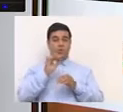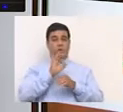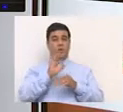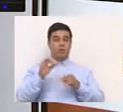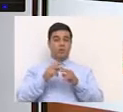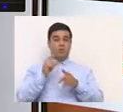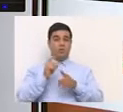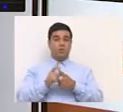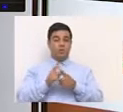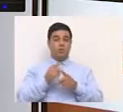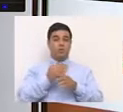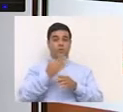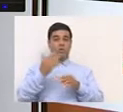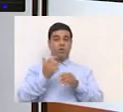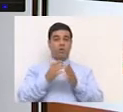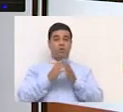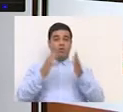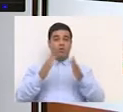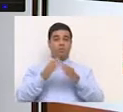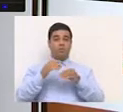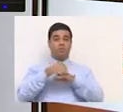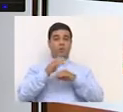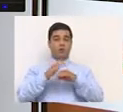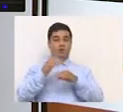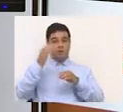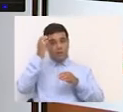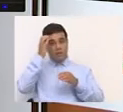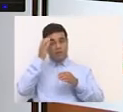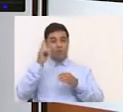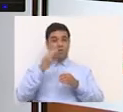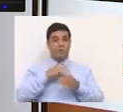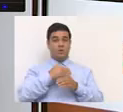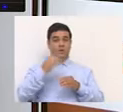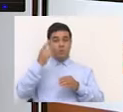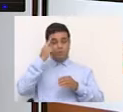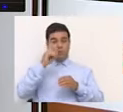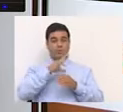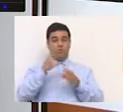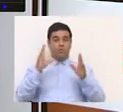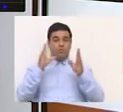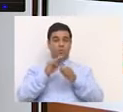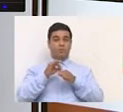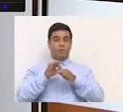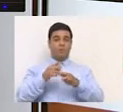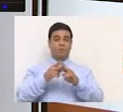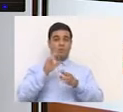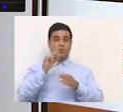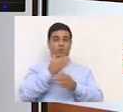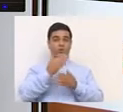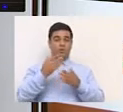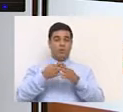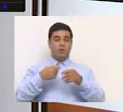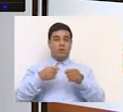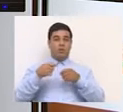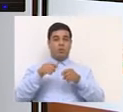замечательных слов, у вас огромный багаж знаний. Я думаю, что вы с успехом проведете его по своему